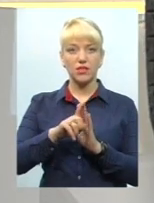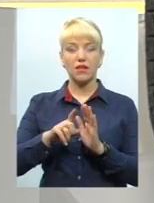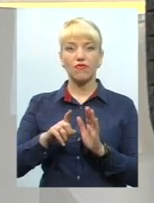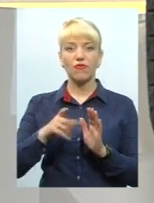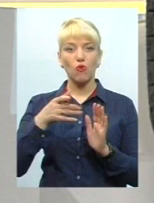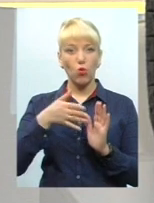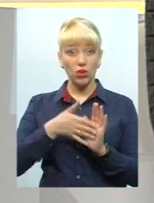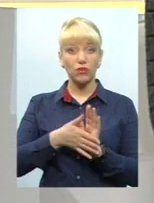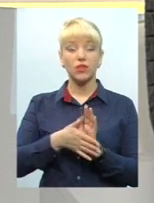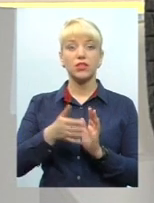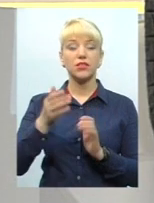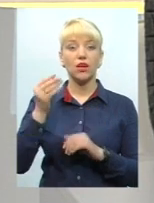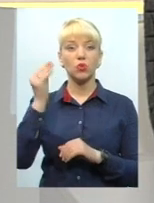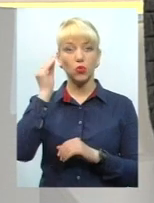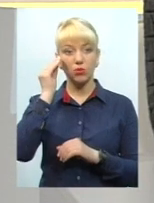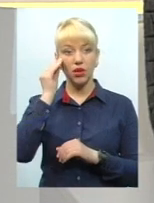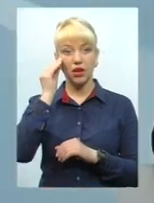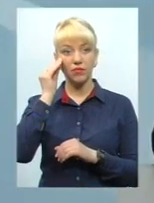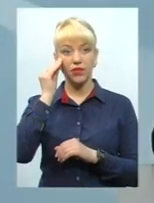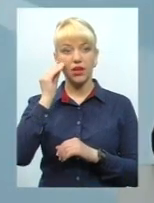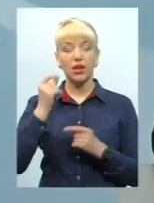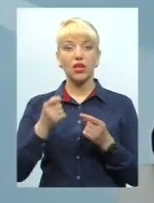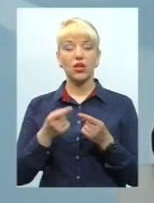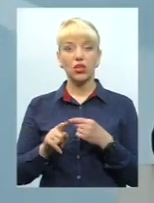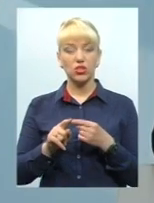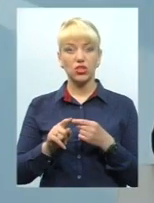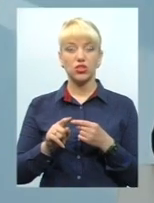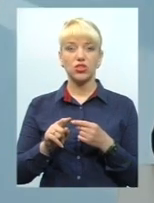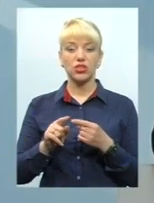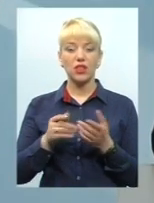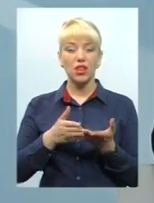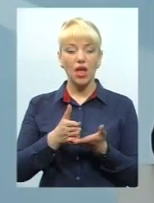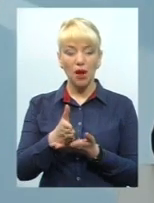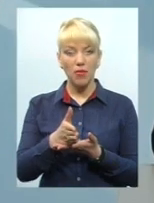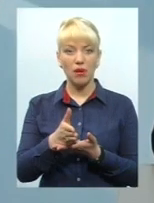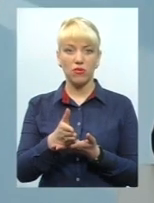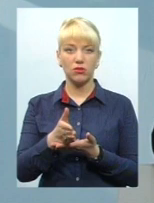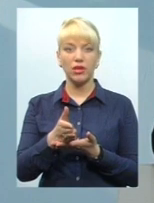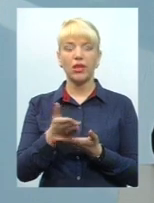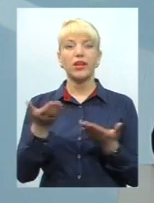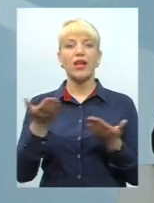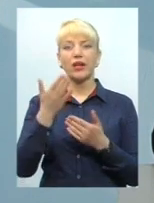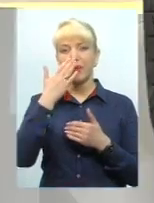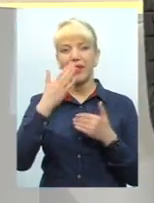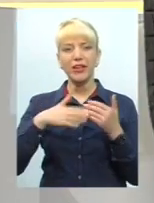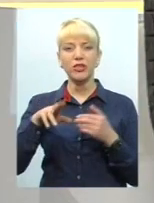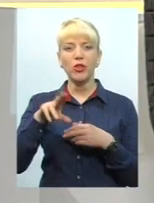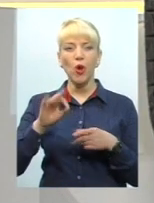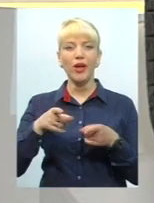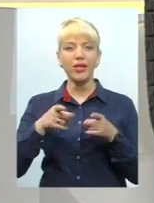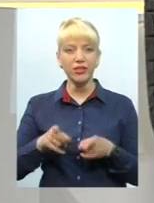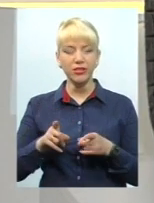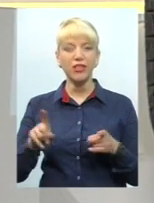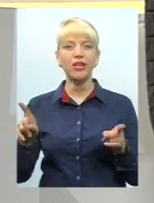вкорінюватися думка, скажімо, інший ідеологічний напрямок, який, мабуть, ближчий до істини,